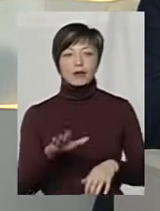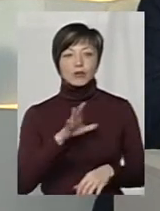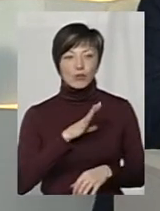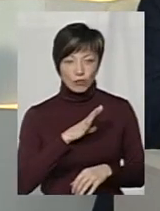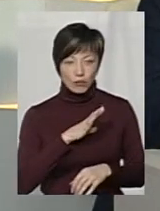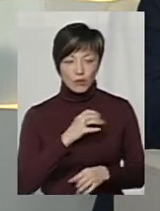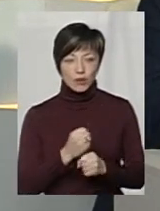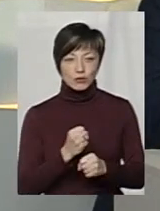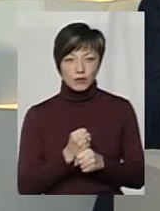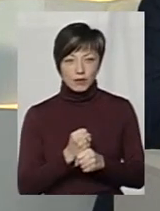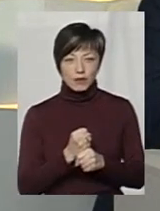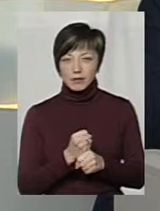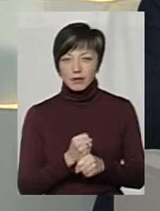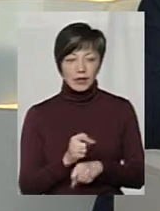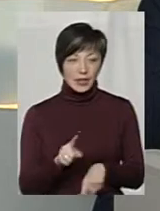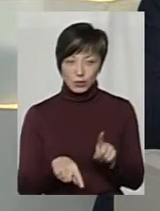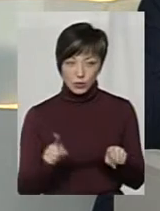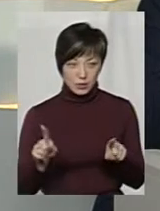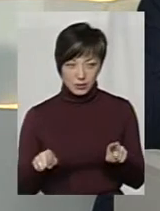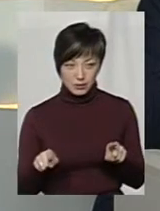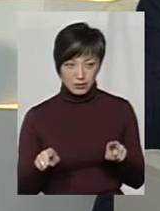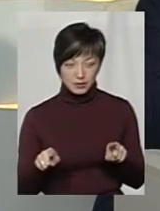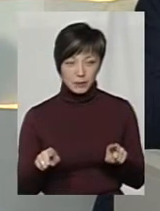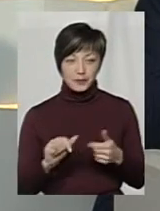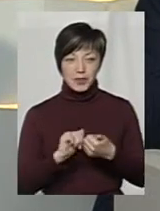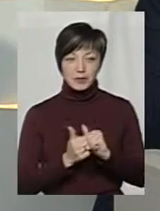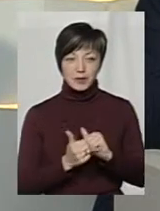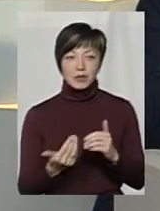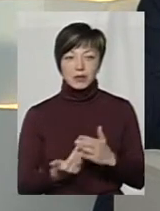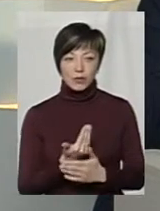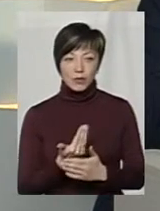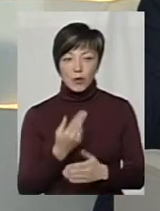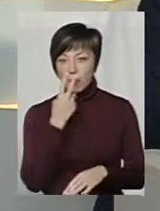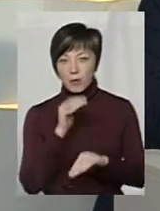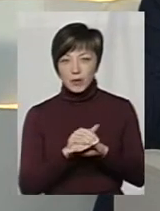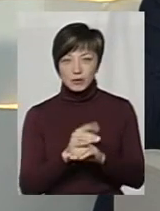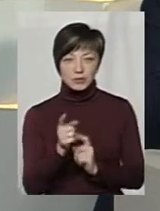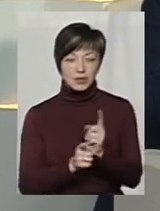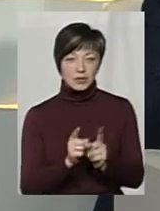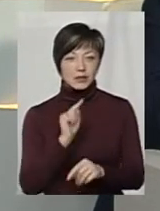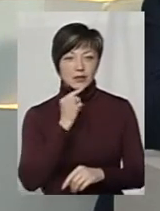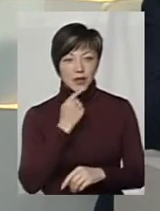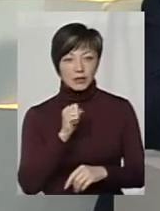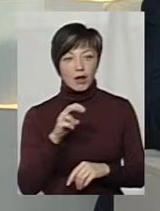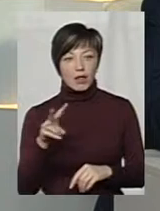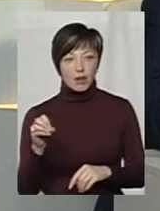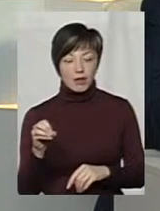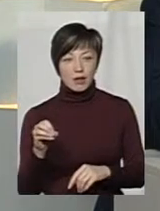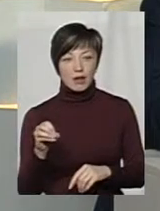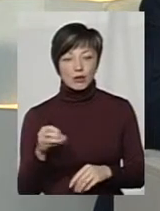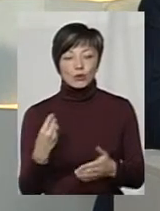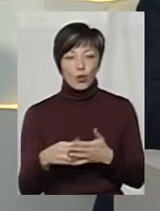ну, він працював через раз і замінили на новий, ну, то помітити, що щось змінилось, складно, але